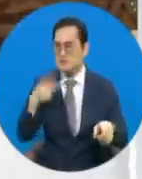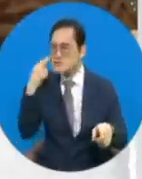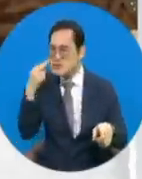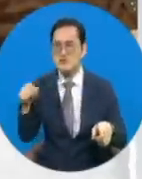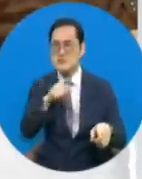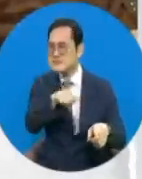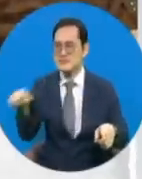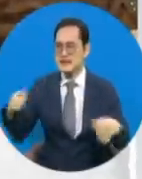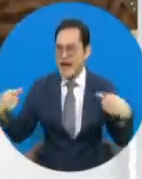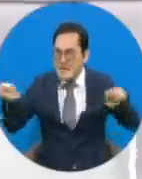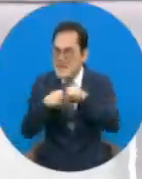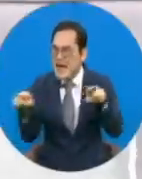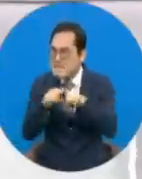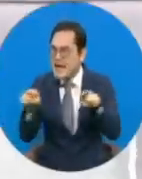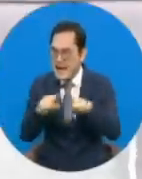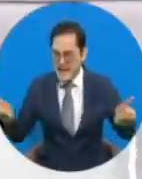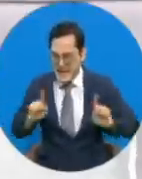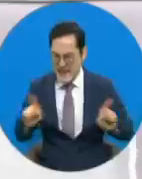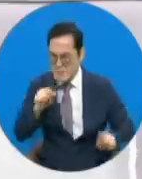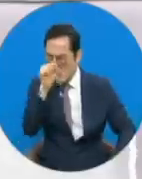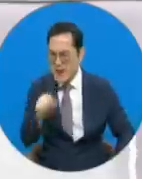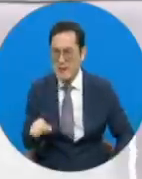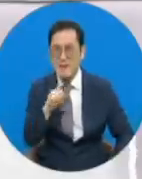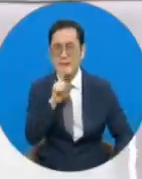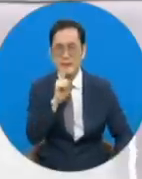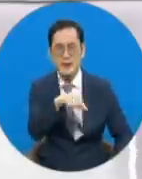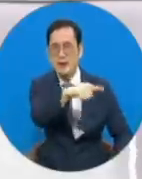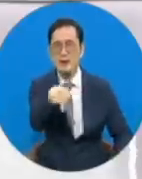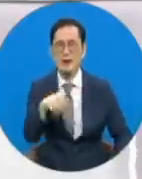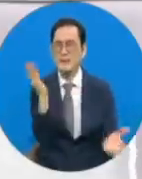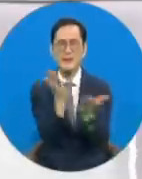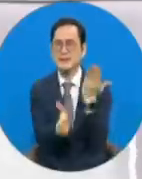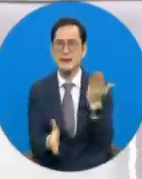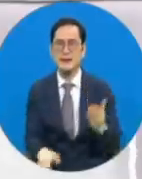것이지 사실 현실은 그렇지 않다는 걸 알아야 하는 거거든요.